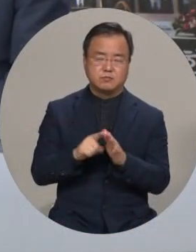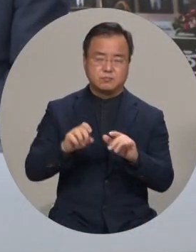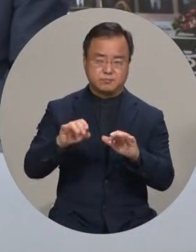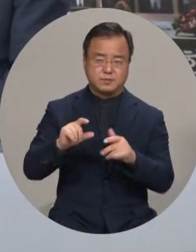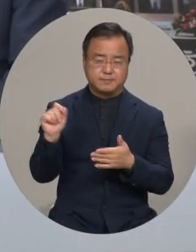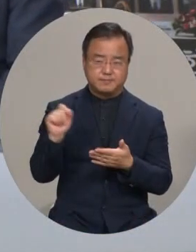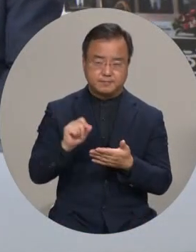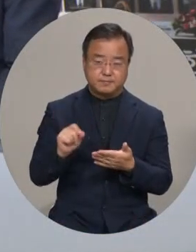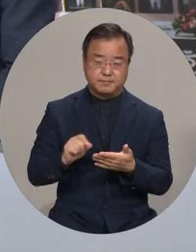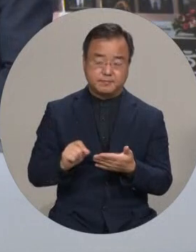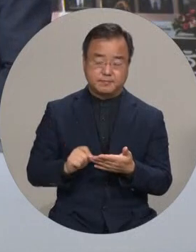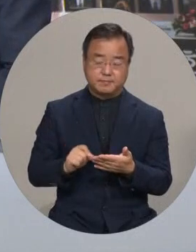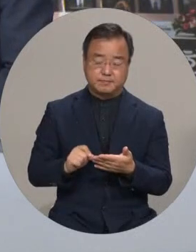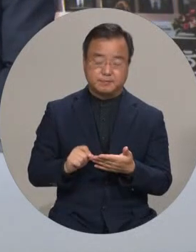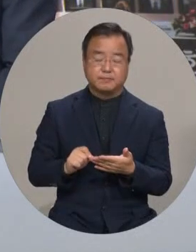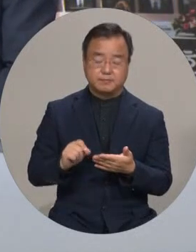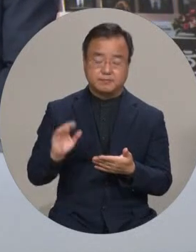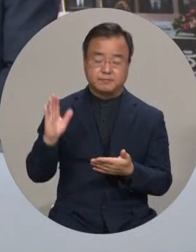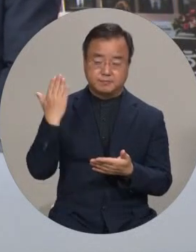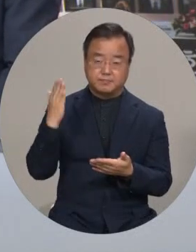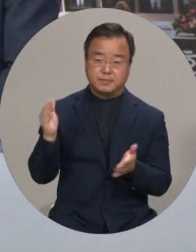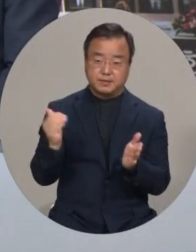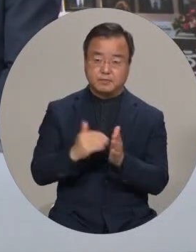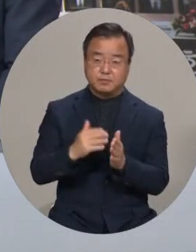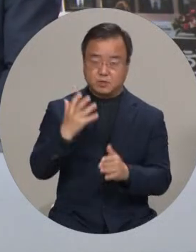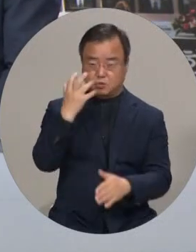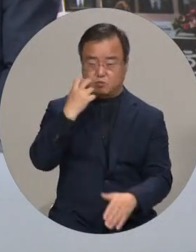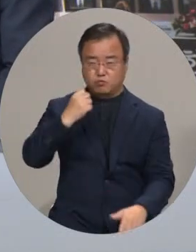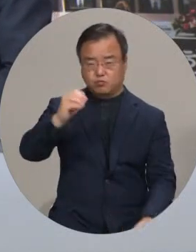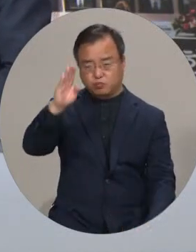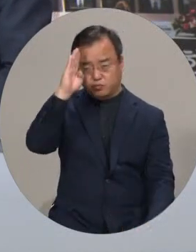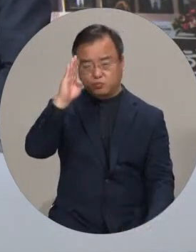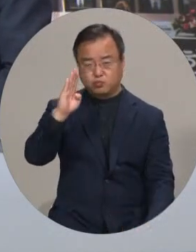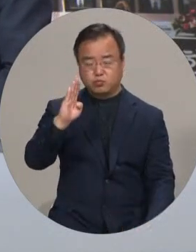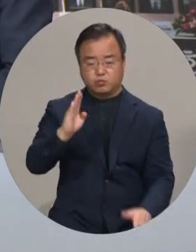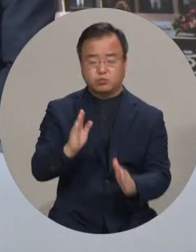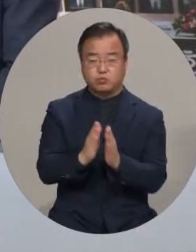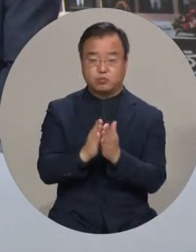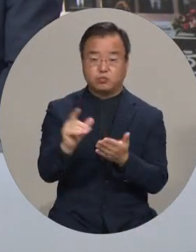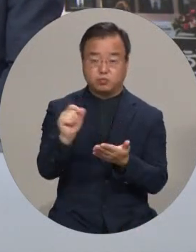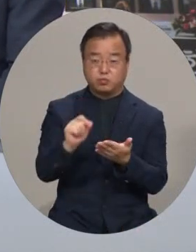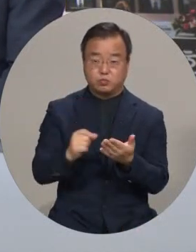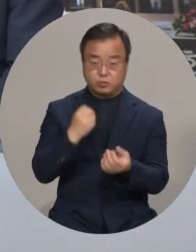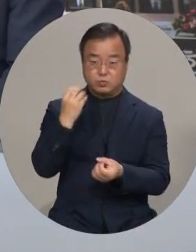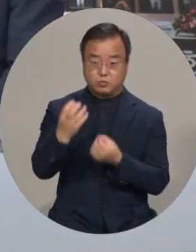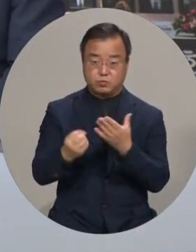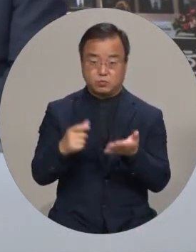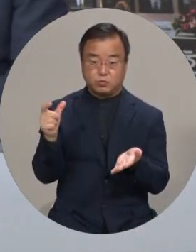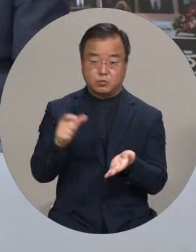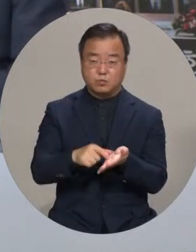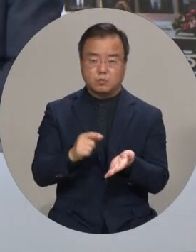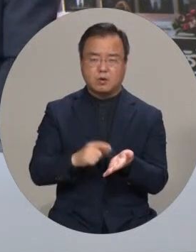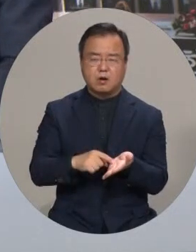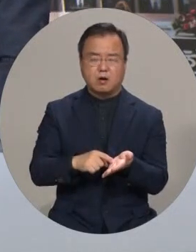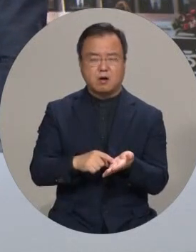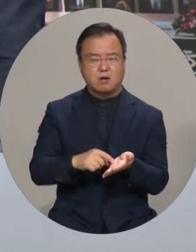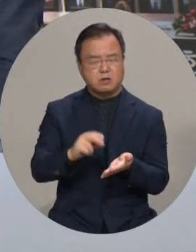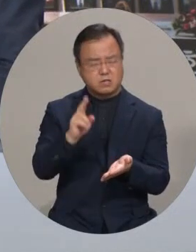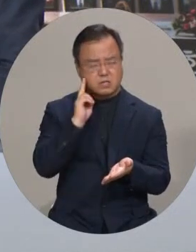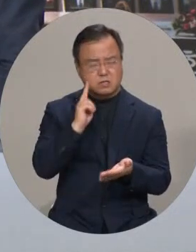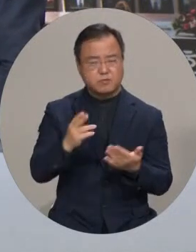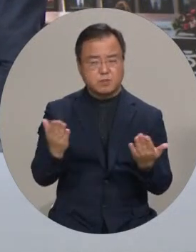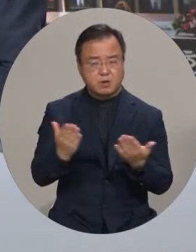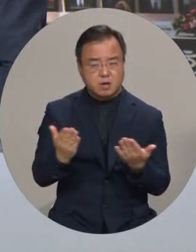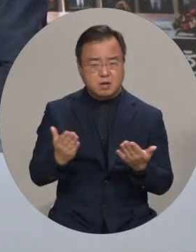글들이 최근까지도이 우울증에 시달 있었다고 세계에서 고백을 하셨습니다이 큰일이었던만큼 완전히